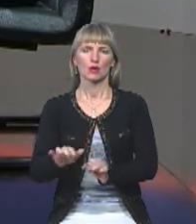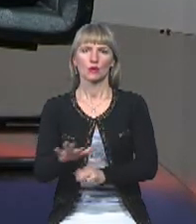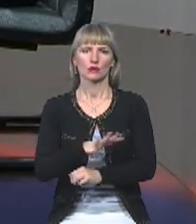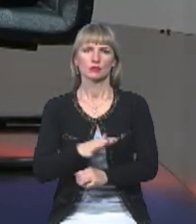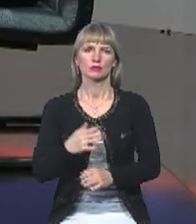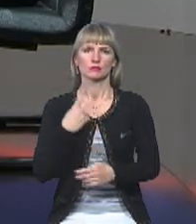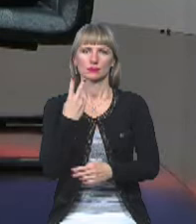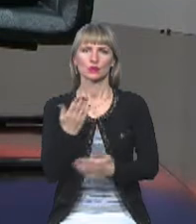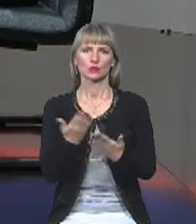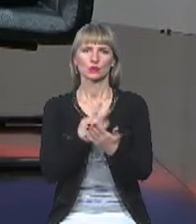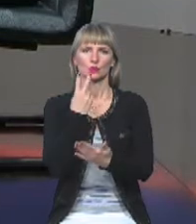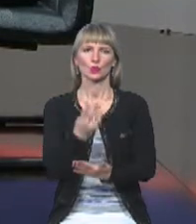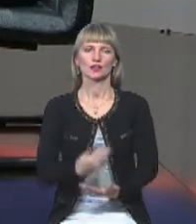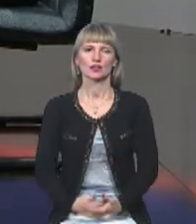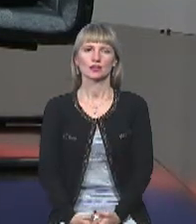колег з новин.